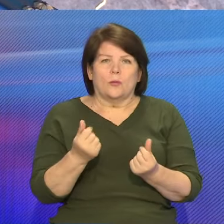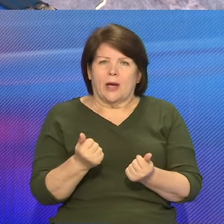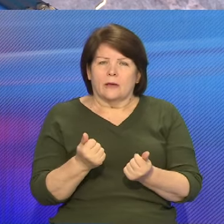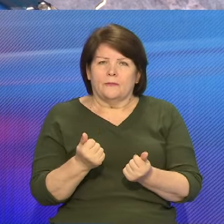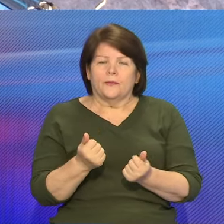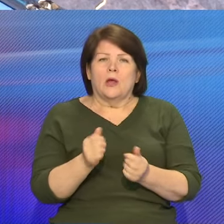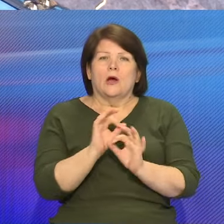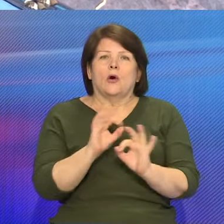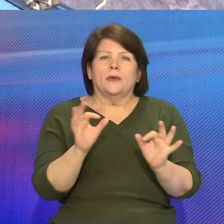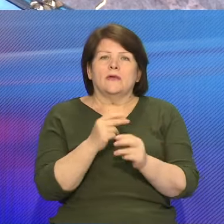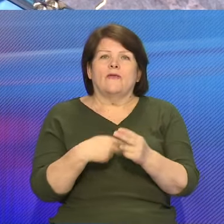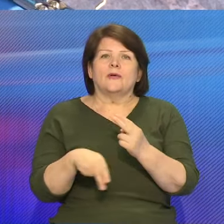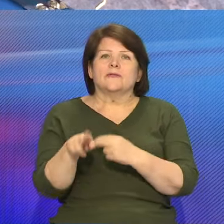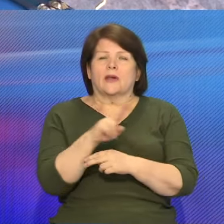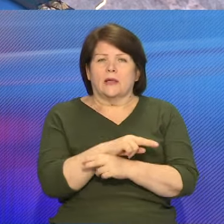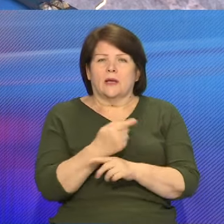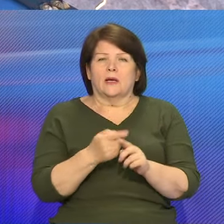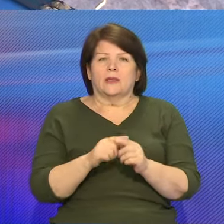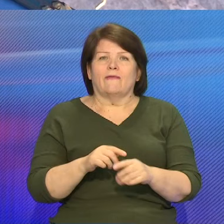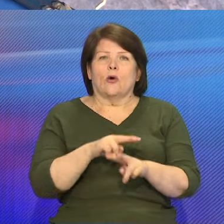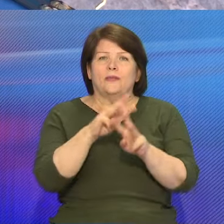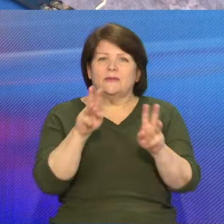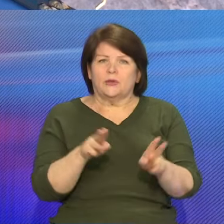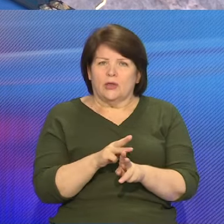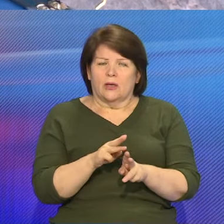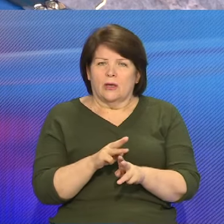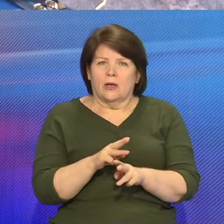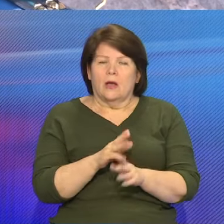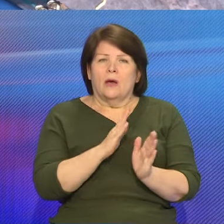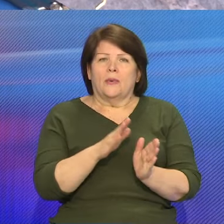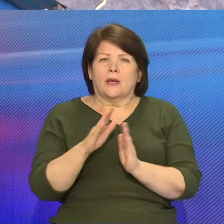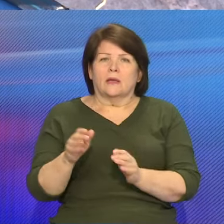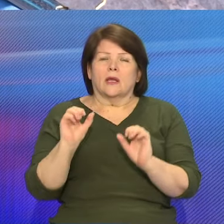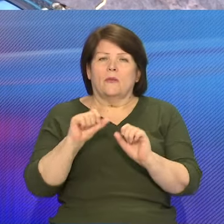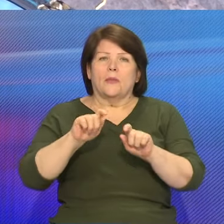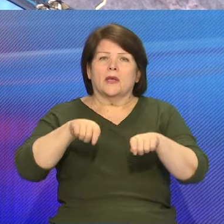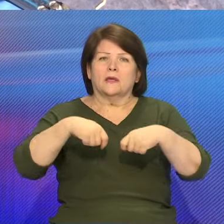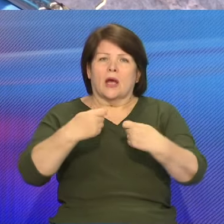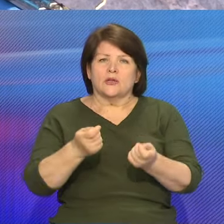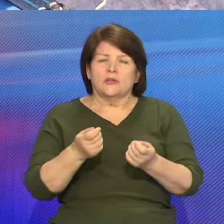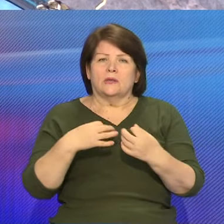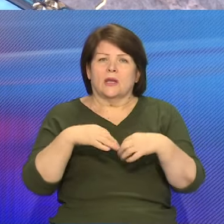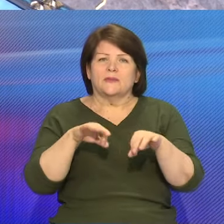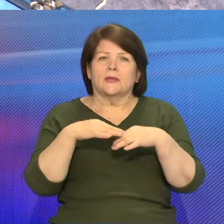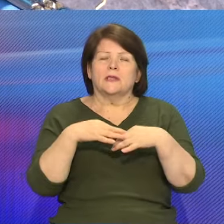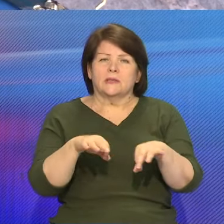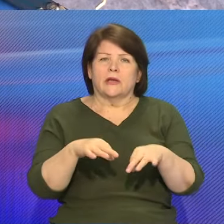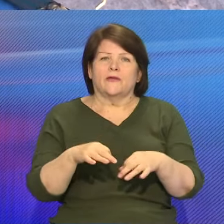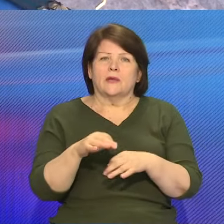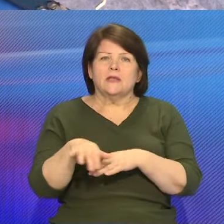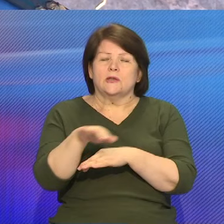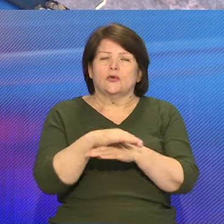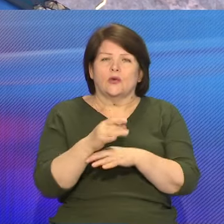Разъясняется порядок возврата данного обеспечения, порядок и возможность передачи транспортных средств на территории Республики